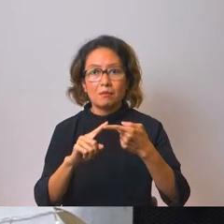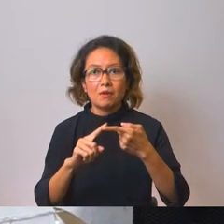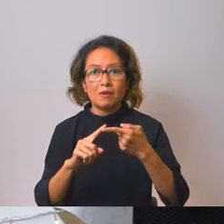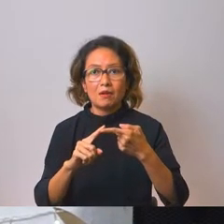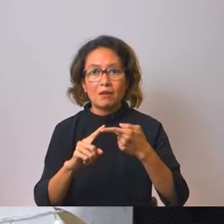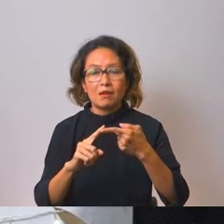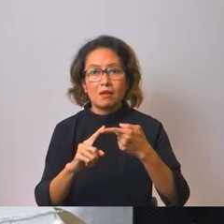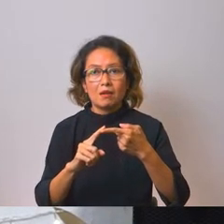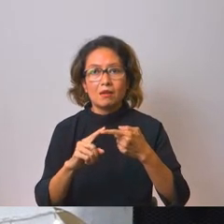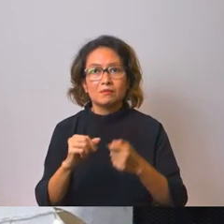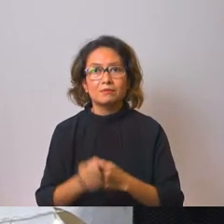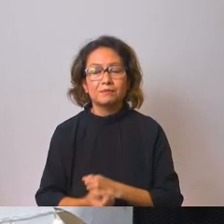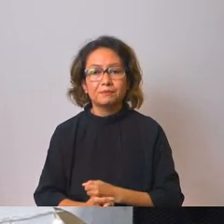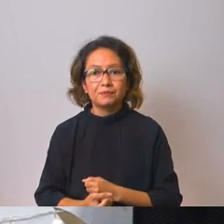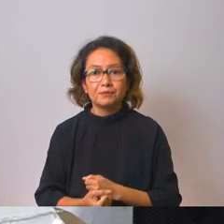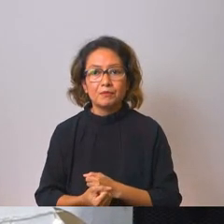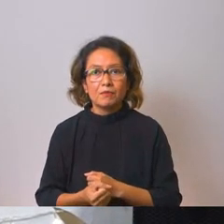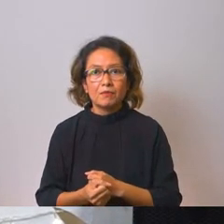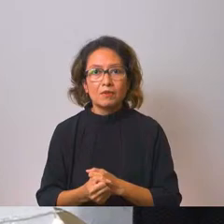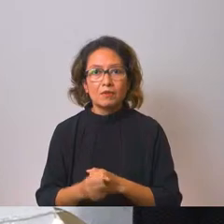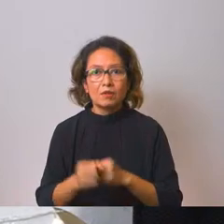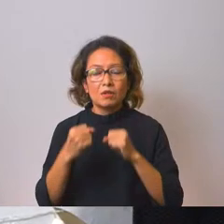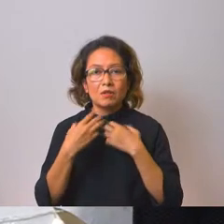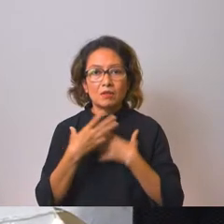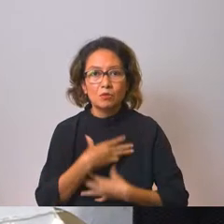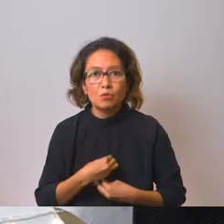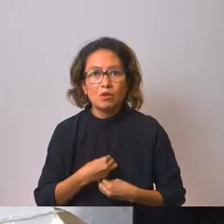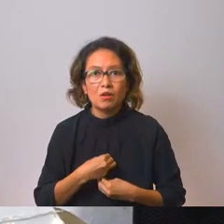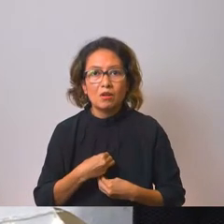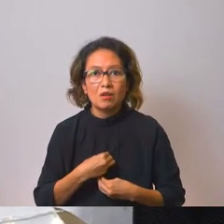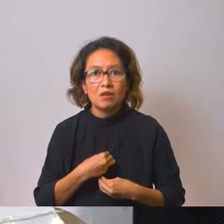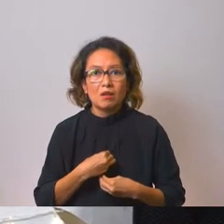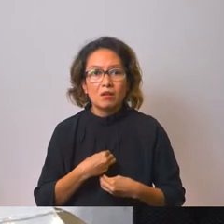duka. Telah berpulang ke rumah